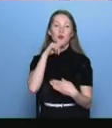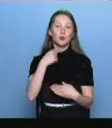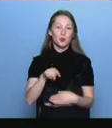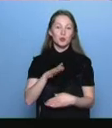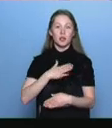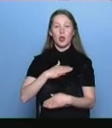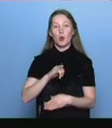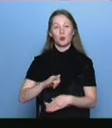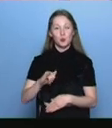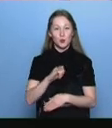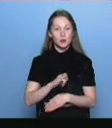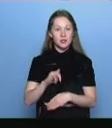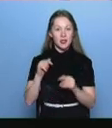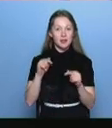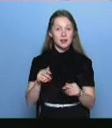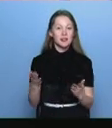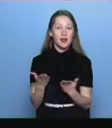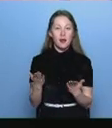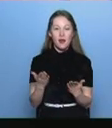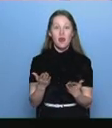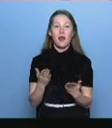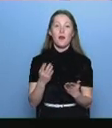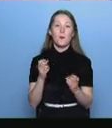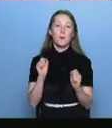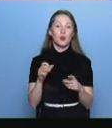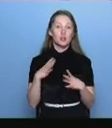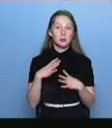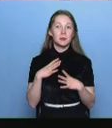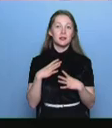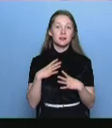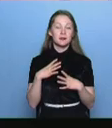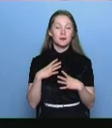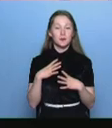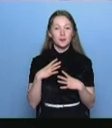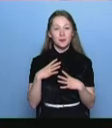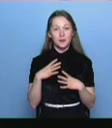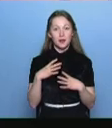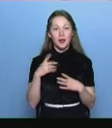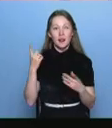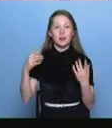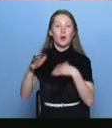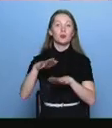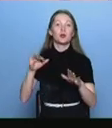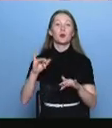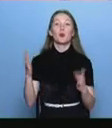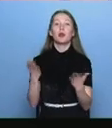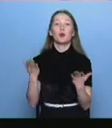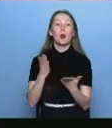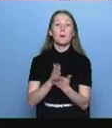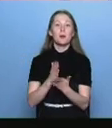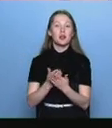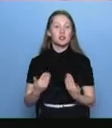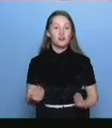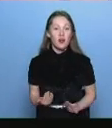да, то, что здесь. Может быть, народов, которые проживают на территории России, она нам